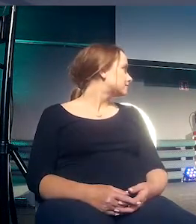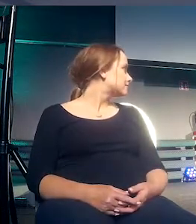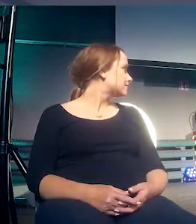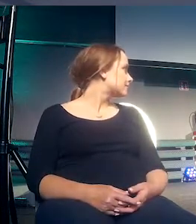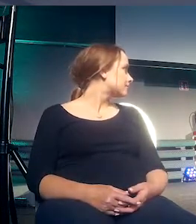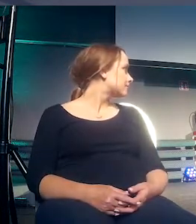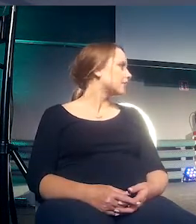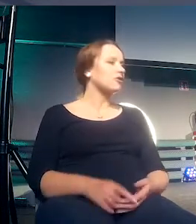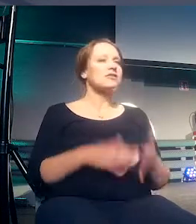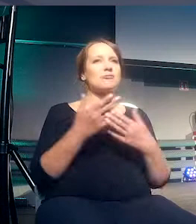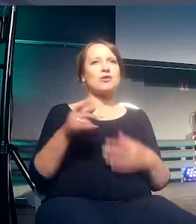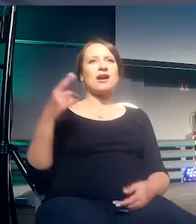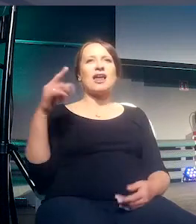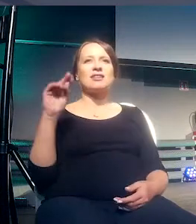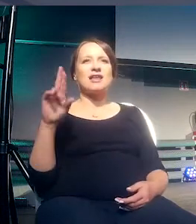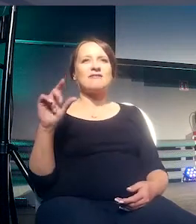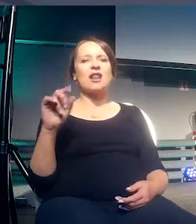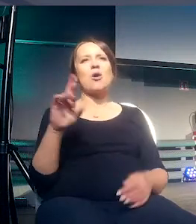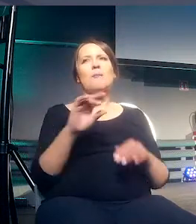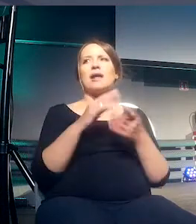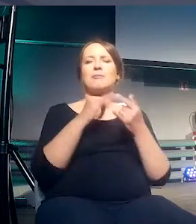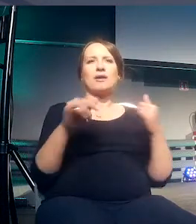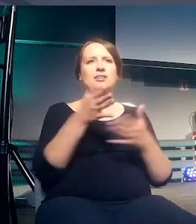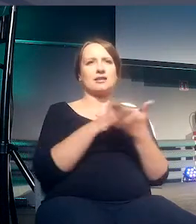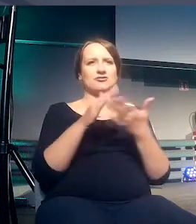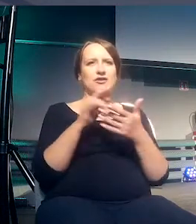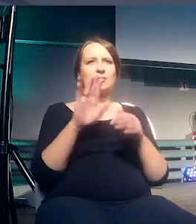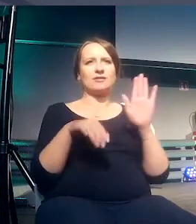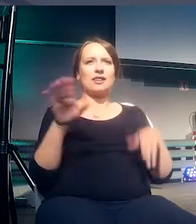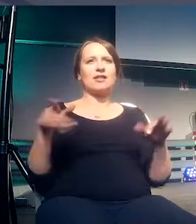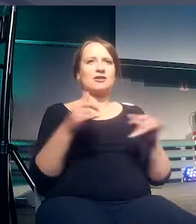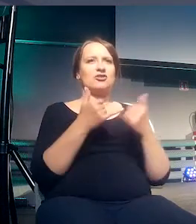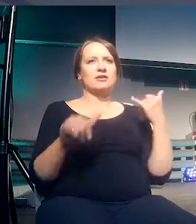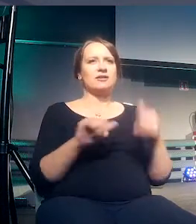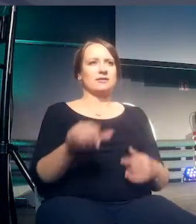do deweloperów czy pracowników z innych działów jest zwykle bardzo,